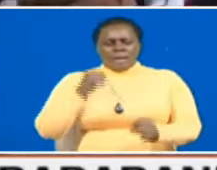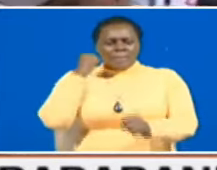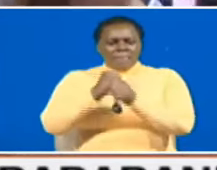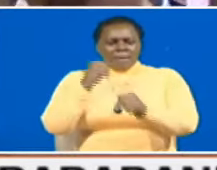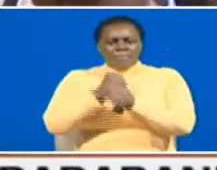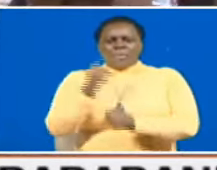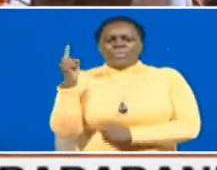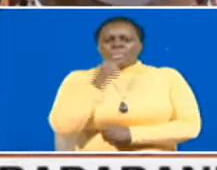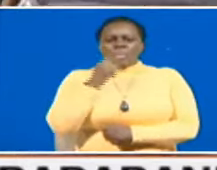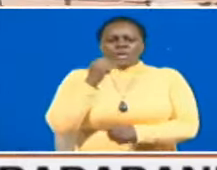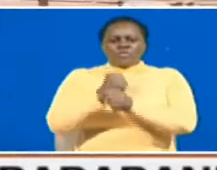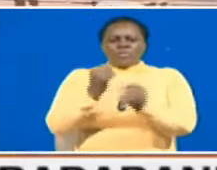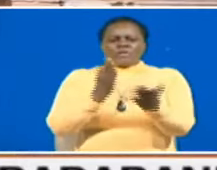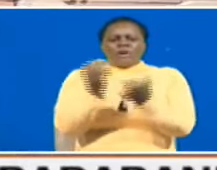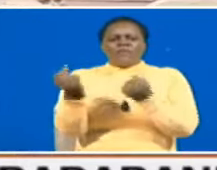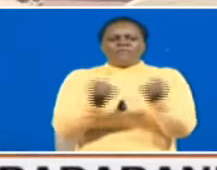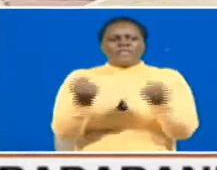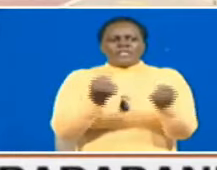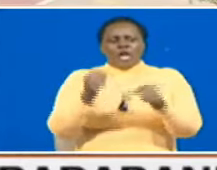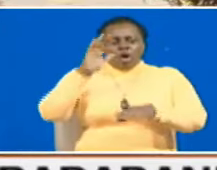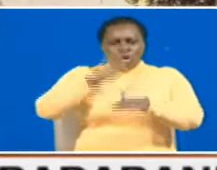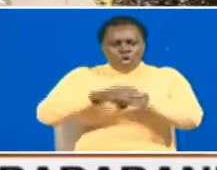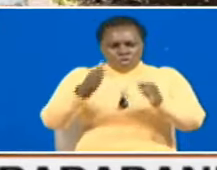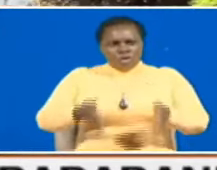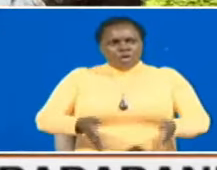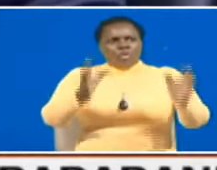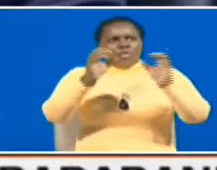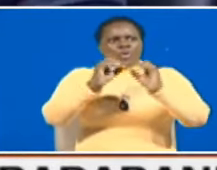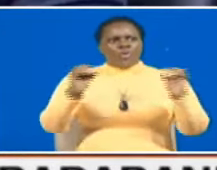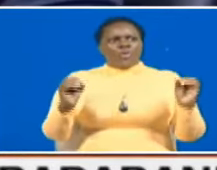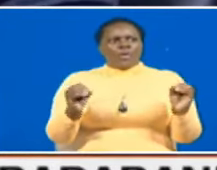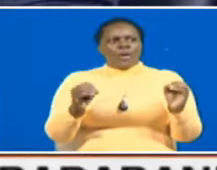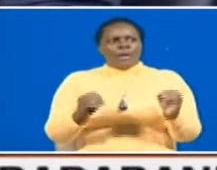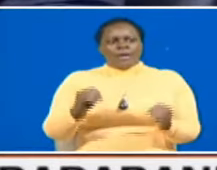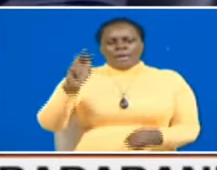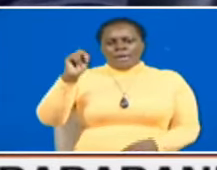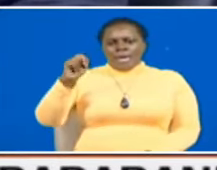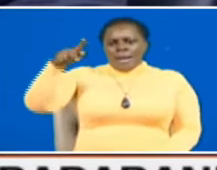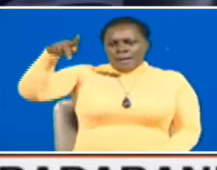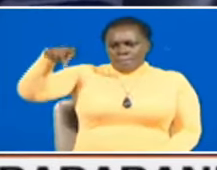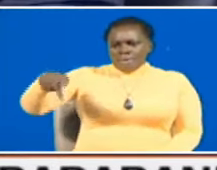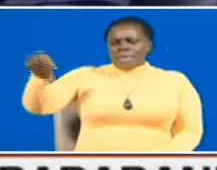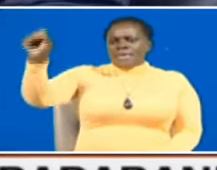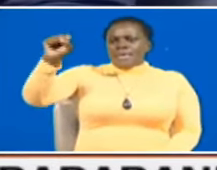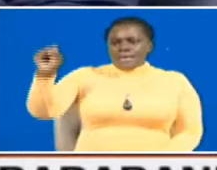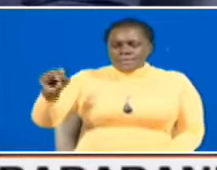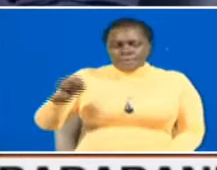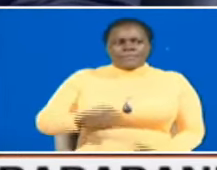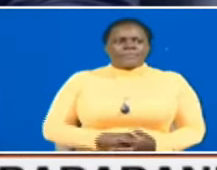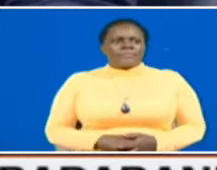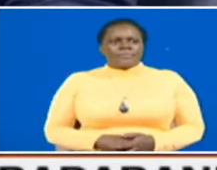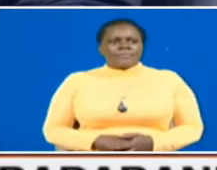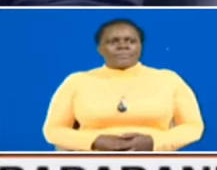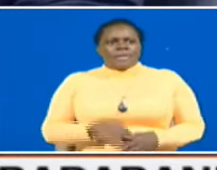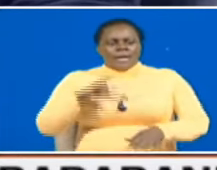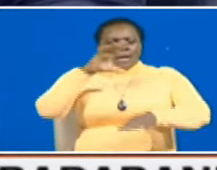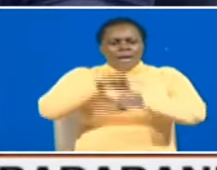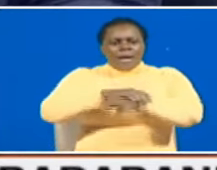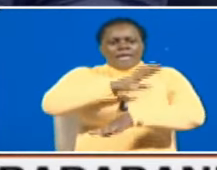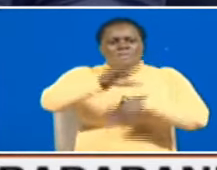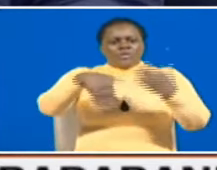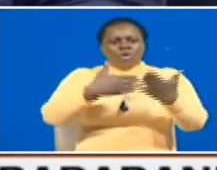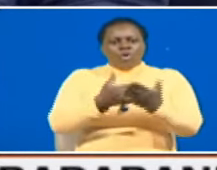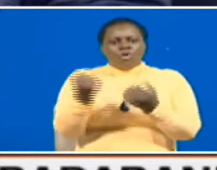mkali kuhakikisha magari hayo hayako tena kwenye barabara. NPS will impound all